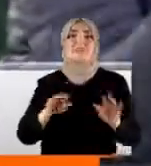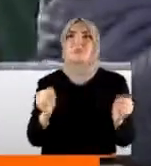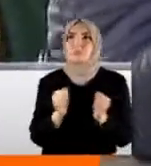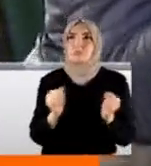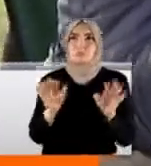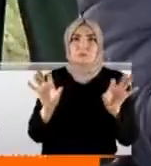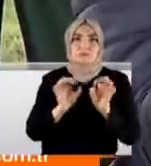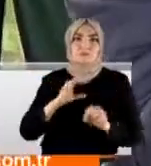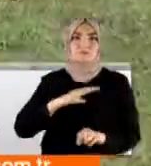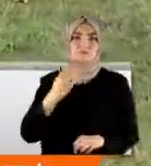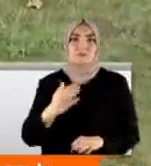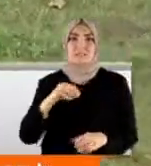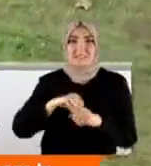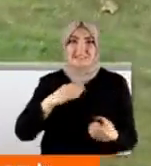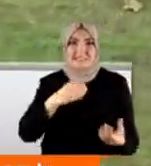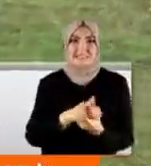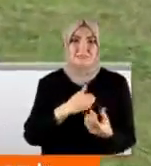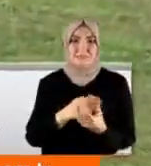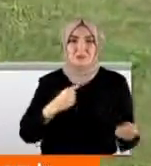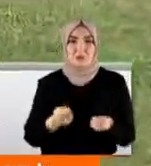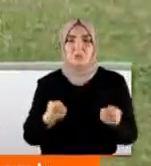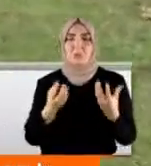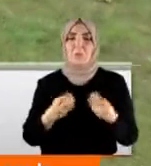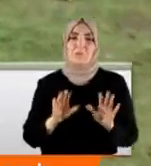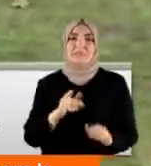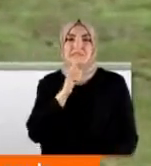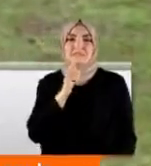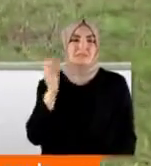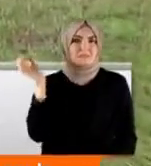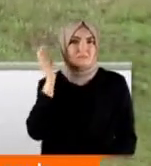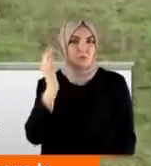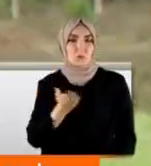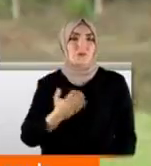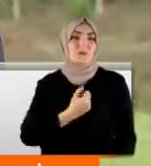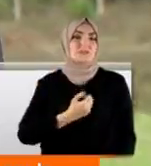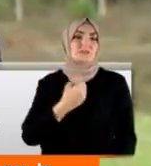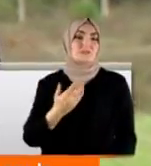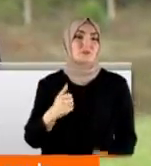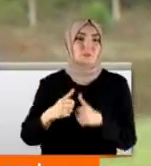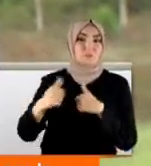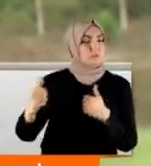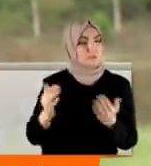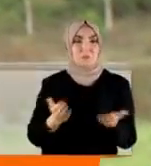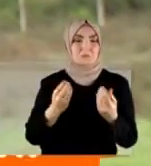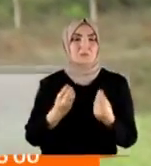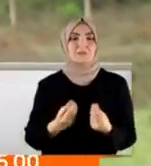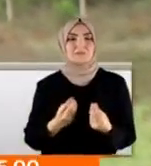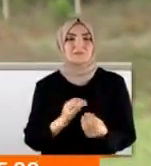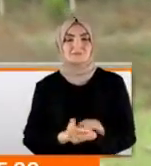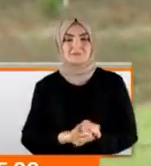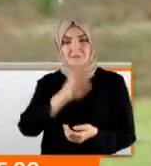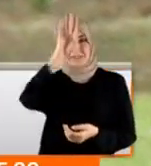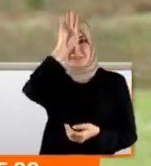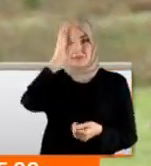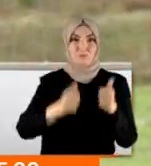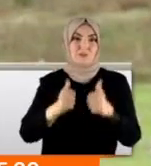ama bir türlü içeriye giremedik. Sese daha heyecan verici uzaktan. İnsan mutlu oluyor yani. Ve 2020 İstanbul Grand Prix'si sona